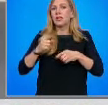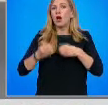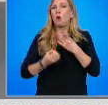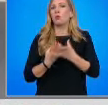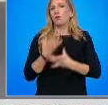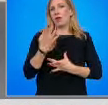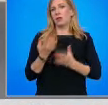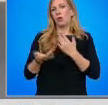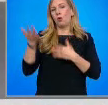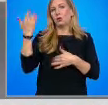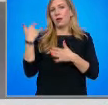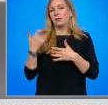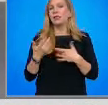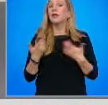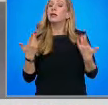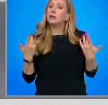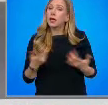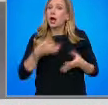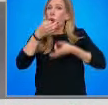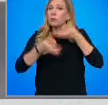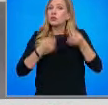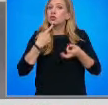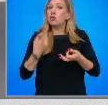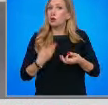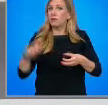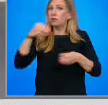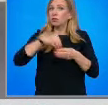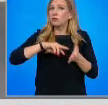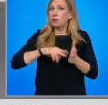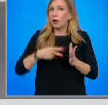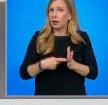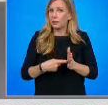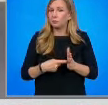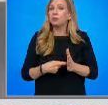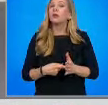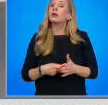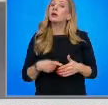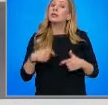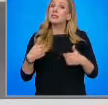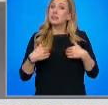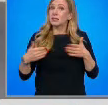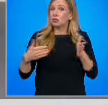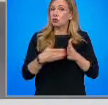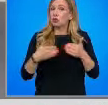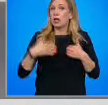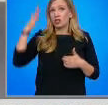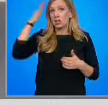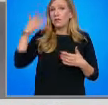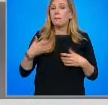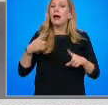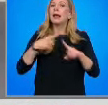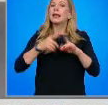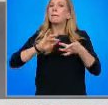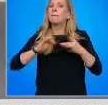Така министър Стоянов мотивира включването ни в проекта. Стоянов заяви пред БНТ, че срещу страната ни има хибридна